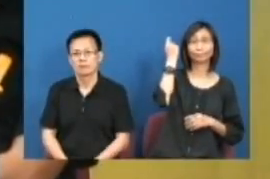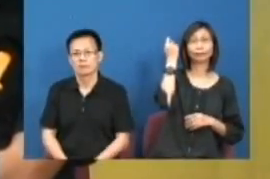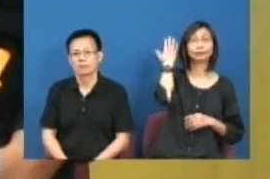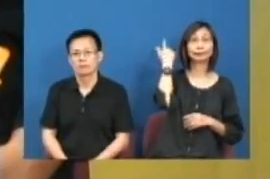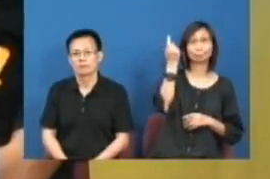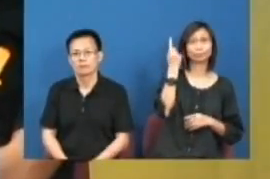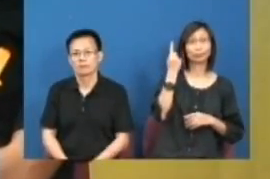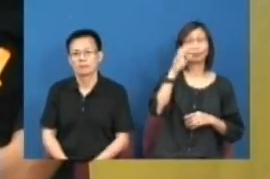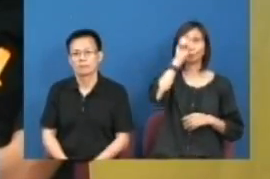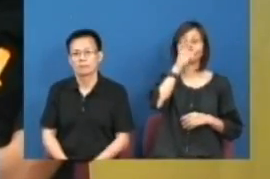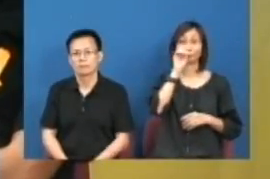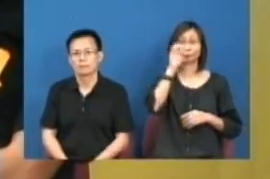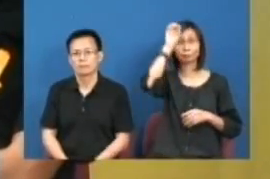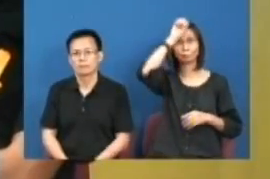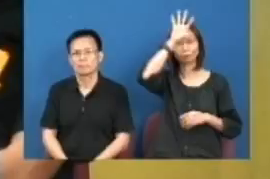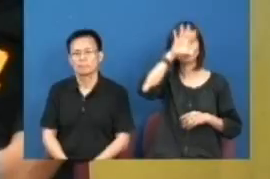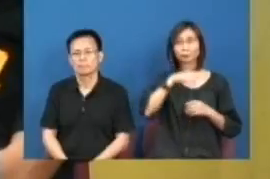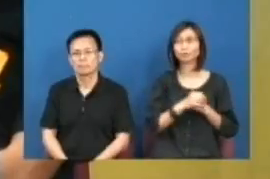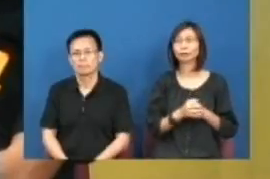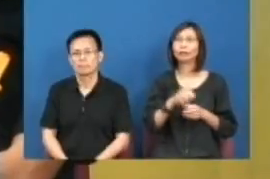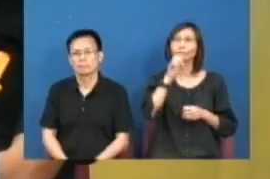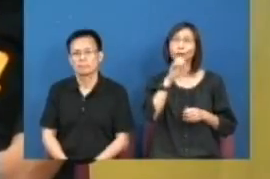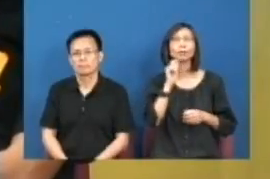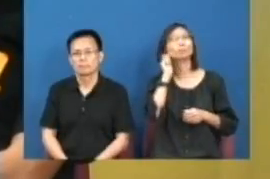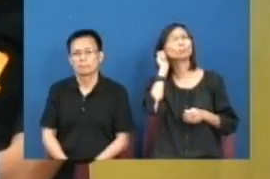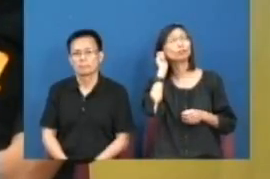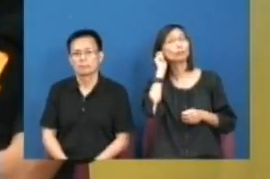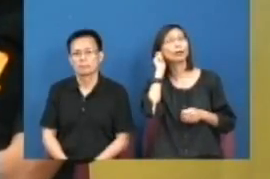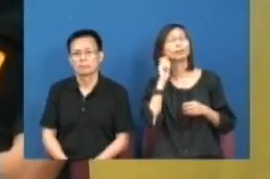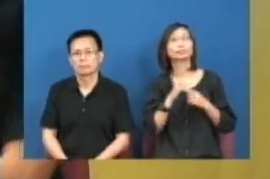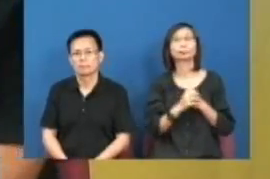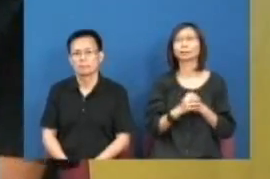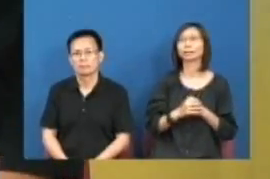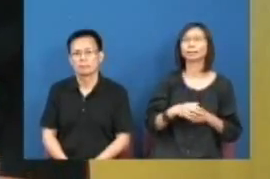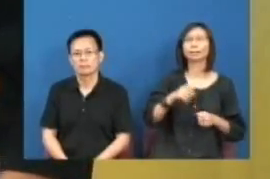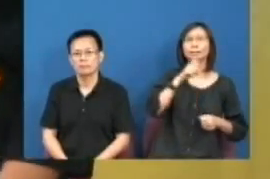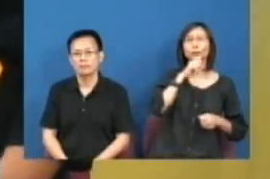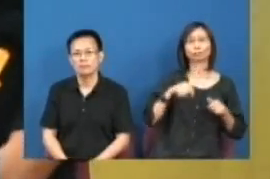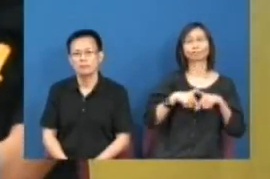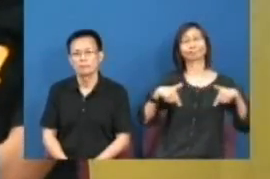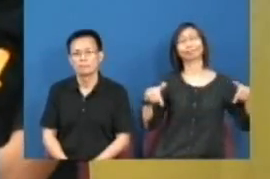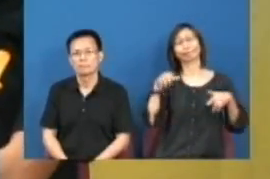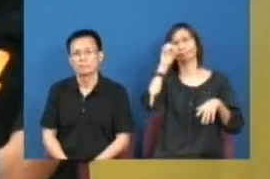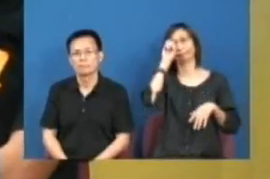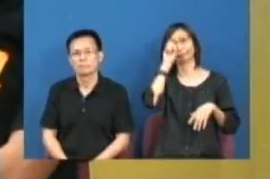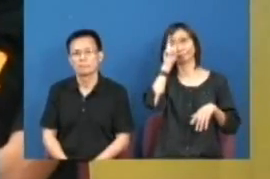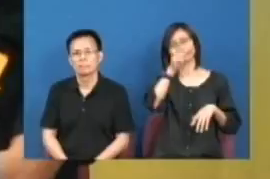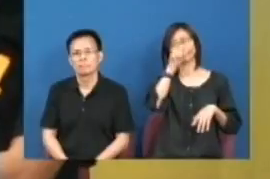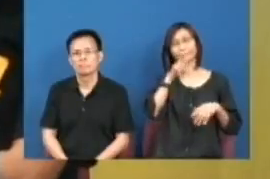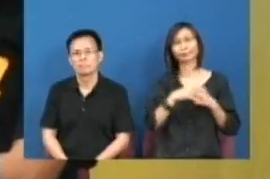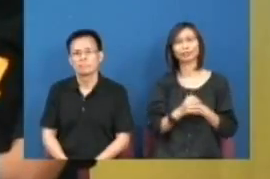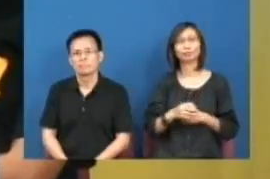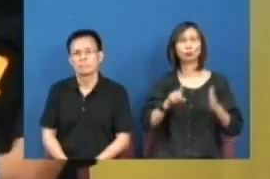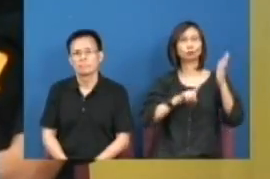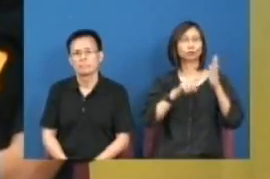是。嗱，依、這個真係講興姐啦，咁樣我唔知興姐有冇睇個節目啦，有冇勇氣睇個節目，會唔會睇完之後情緒血壓會